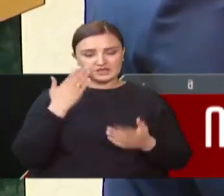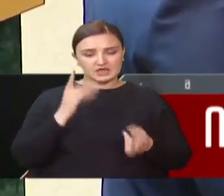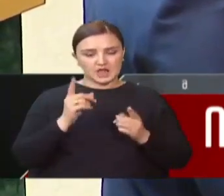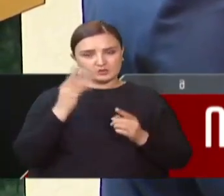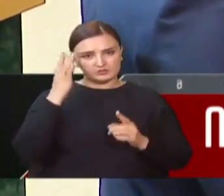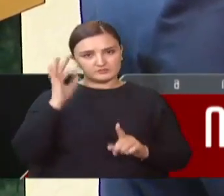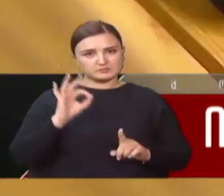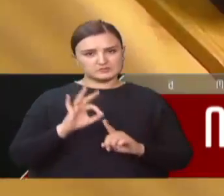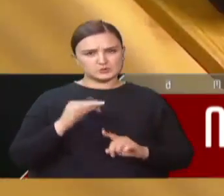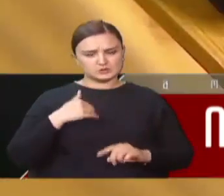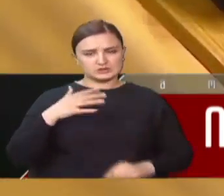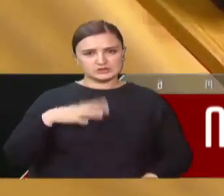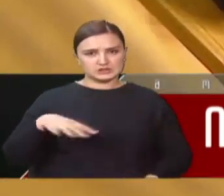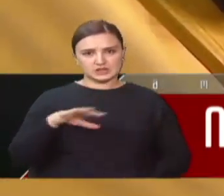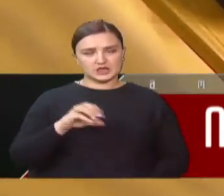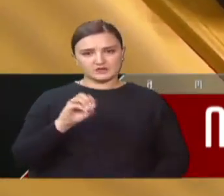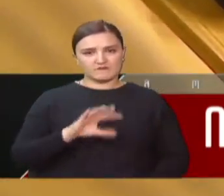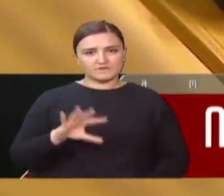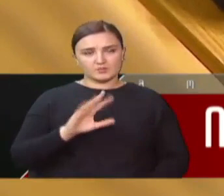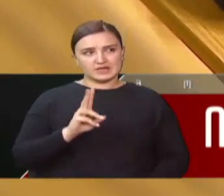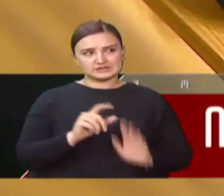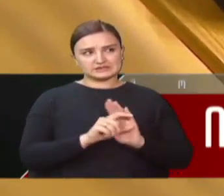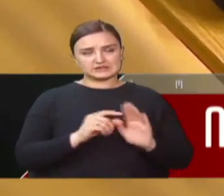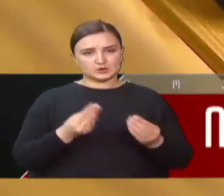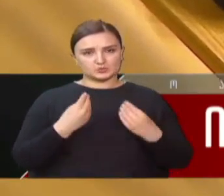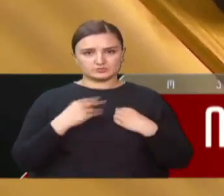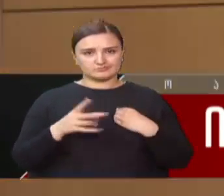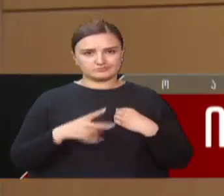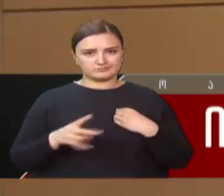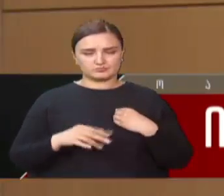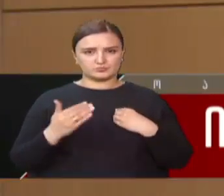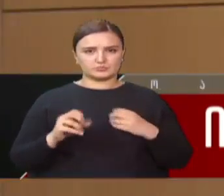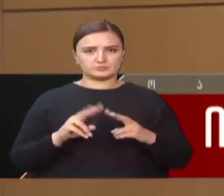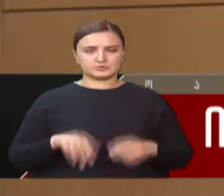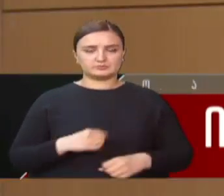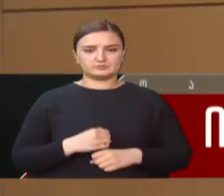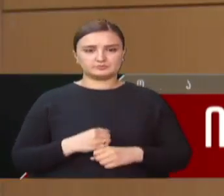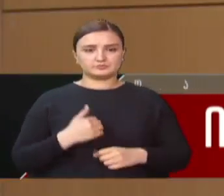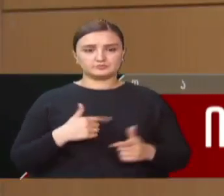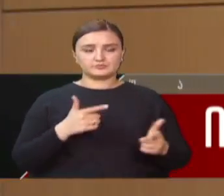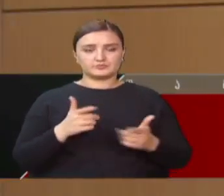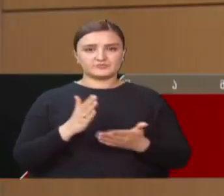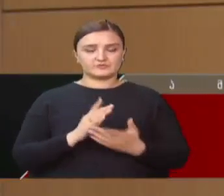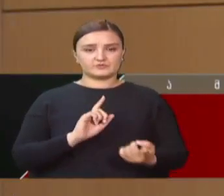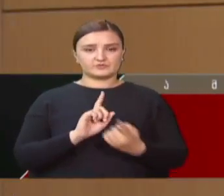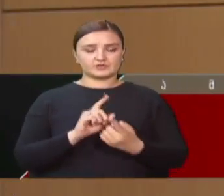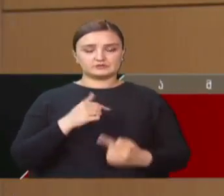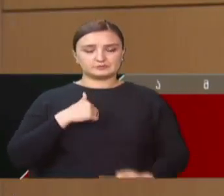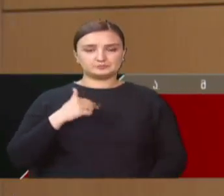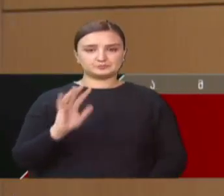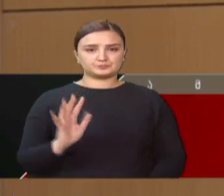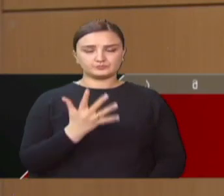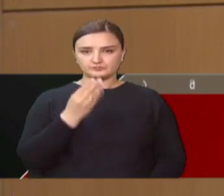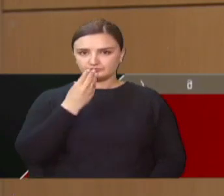მიზანია საქართველომ ევროკავშირის კანდიდატი ქვეყნის სტატუსი არ მიიღოს. ჩვენ მზად ვართ შესაფედრად, ჩვენს მიერ გამოვლენილი